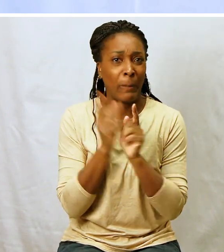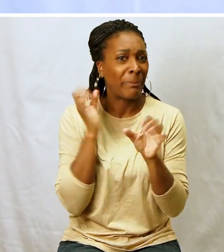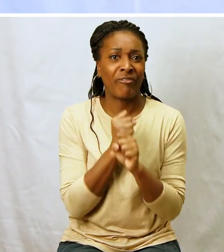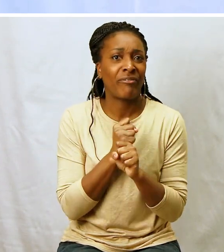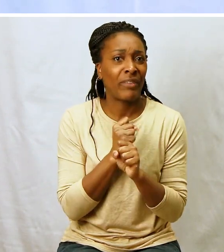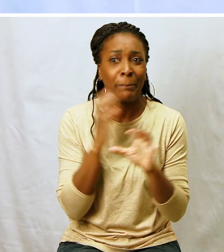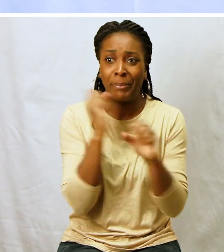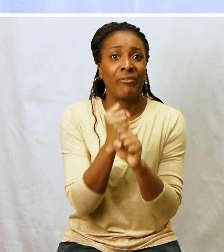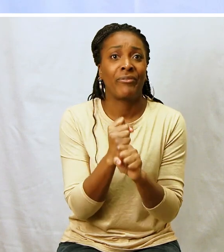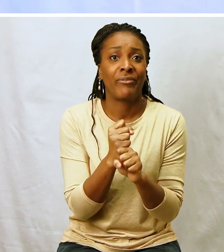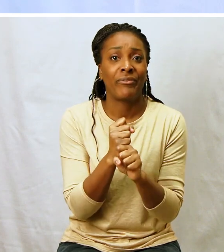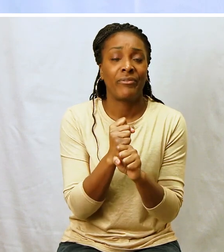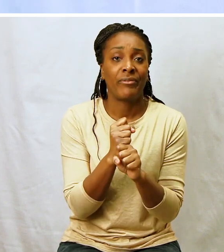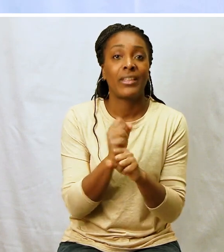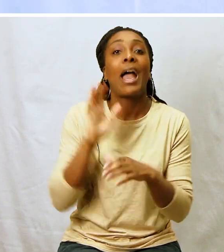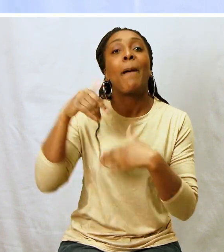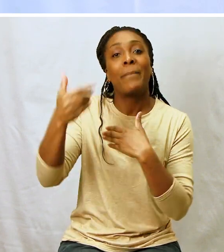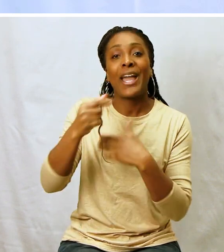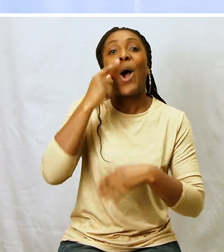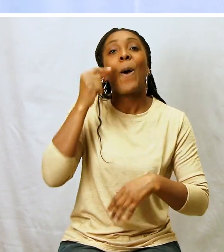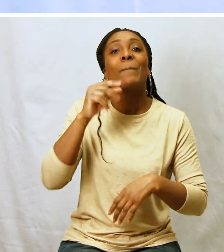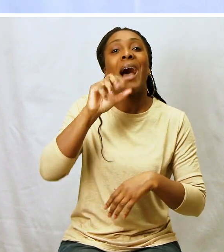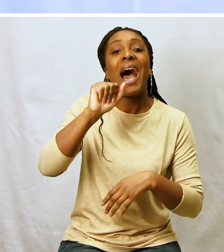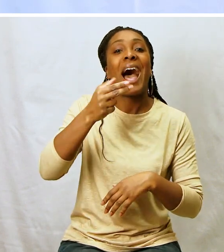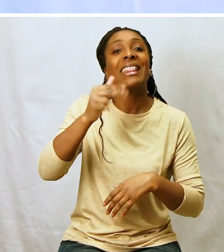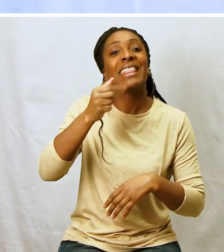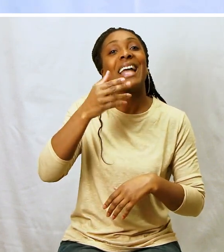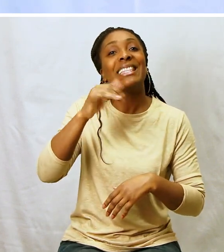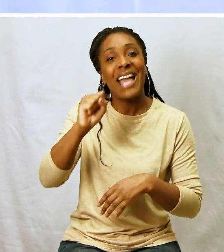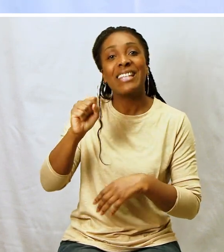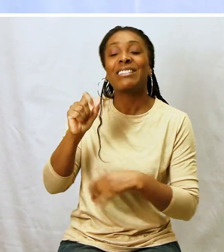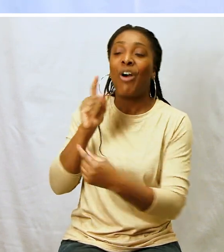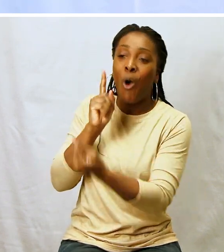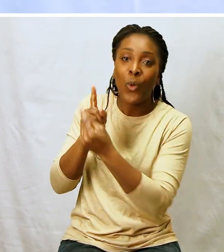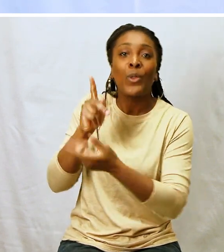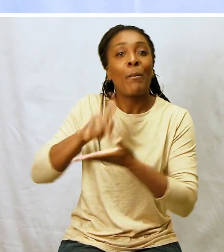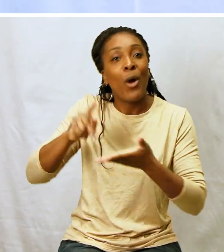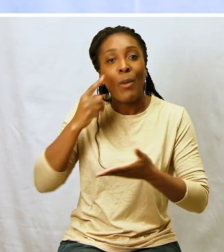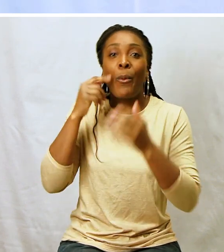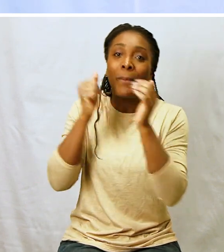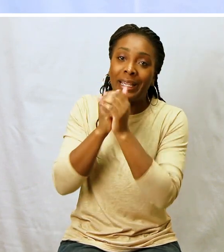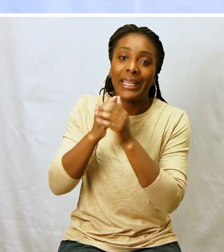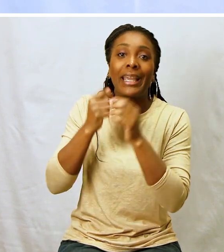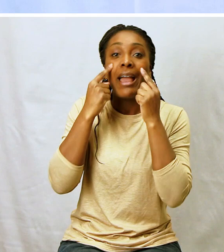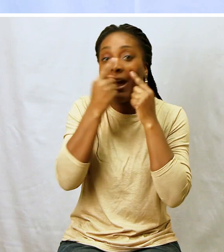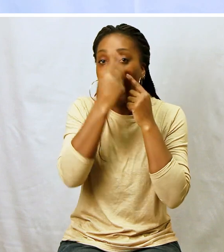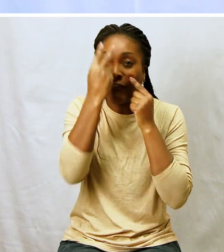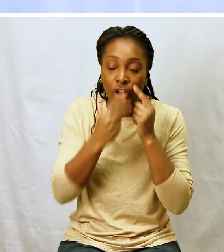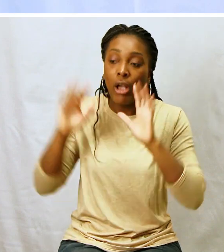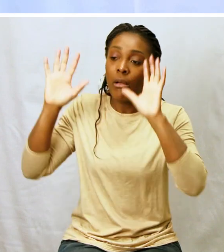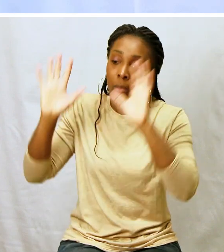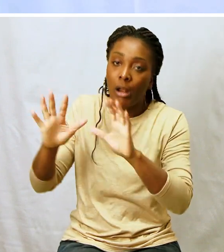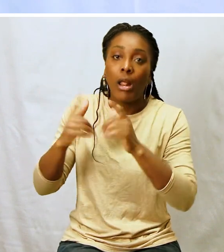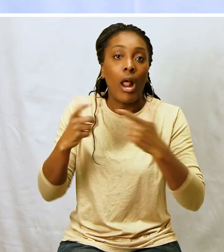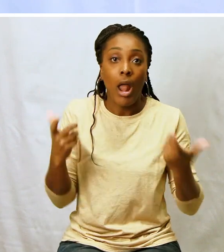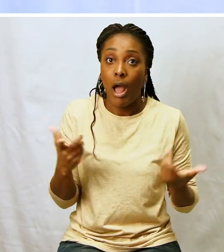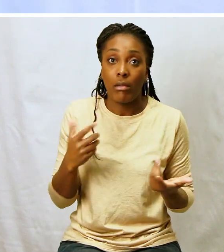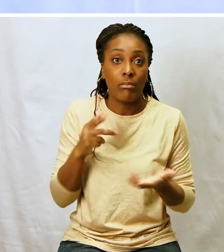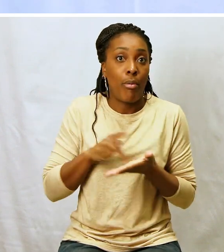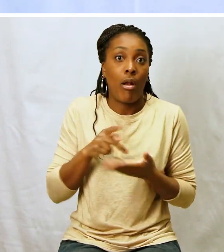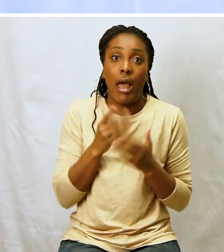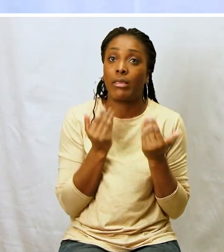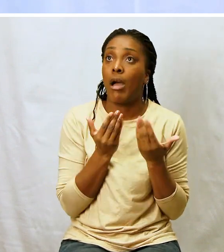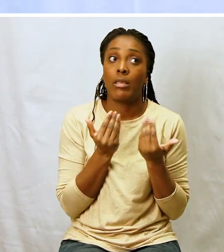va lui parler. Ça va être Ananias qui va être choisi pour ça. Mais lui, il peut pas deviner. Il est aveugle en plus. On le place dans une maison, il attend là. Et il